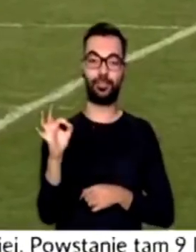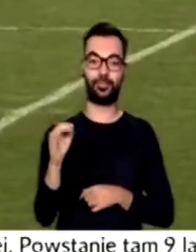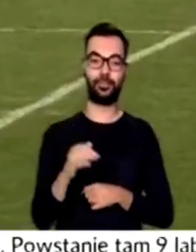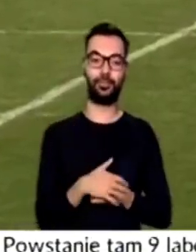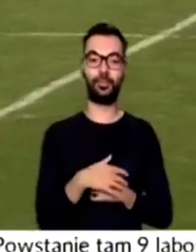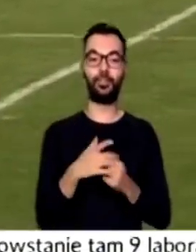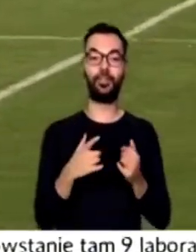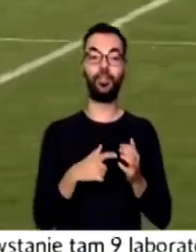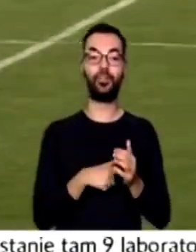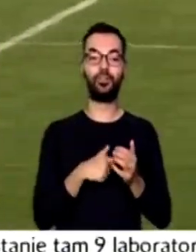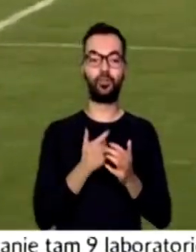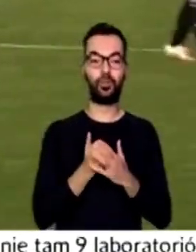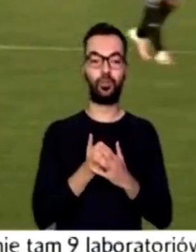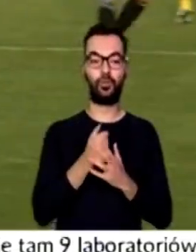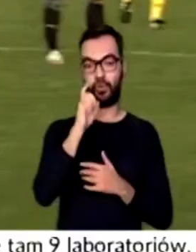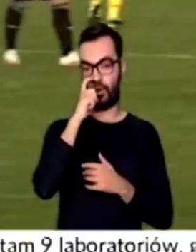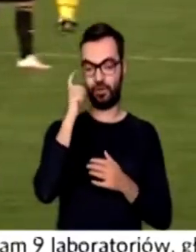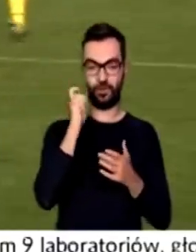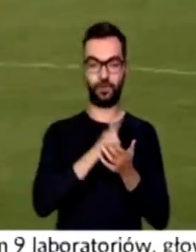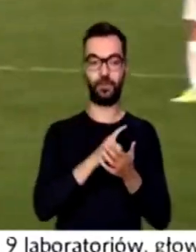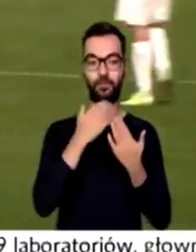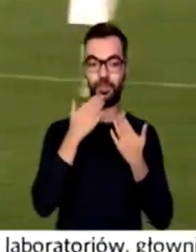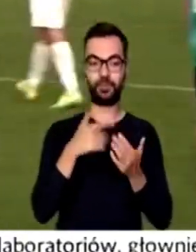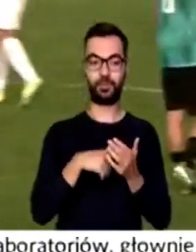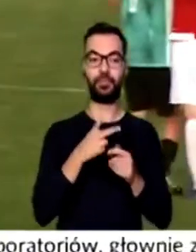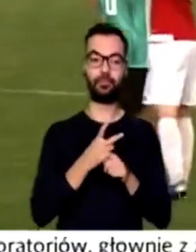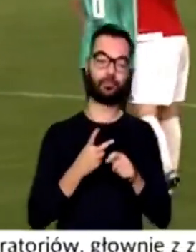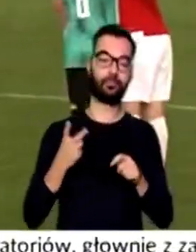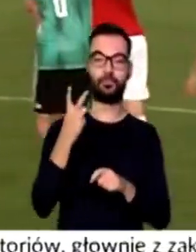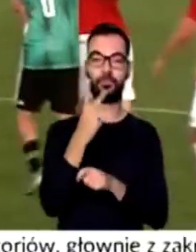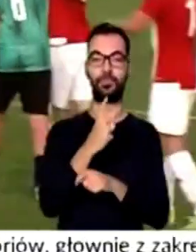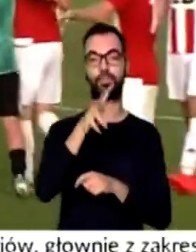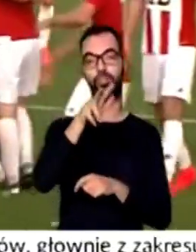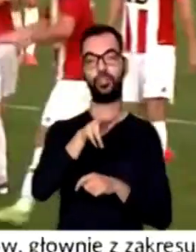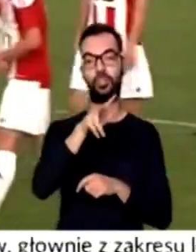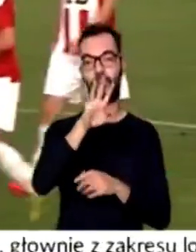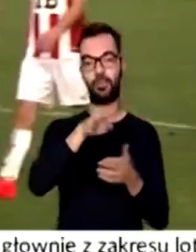drugie z rzędu zwycięstwo grodziszczan, dzięki któremu awansowali na trzecie miejsce w tabeli.